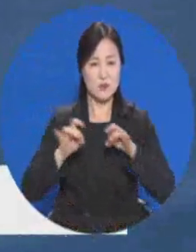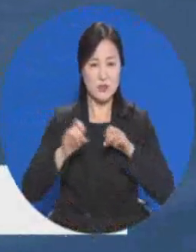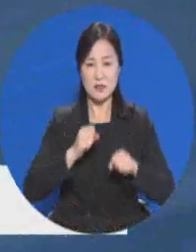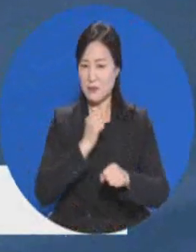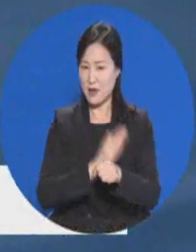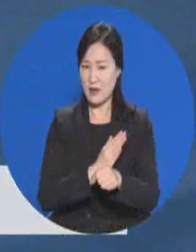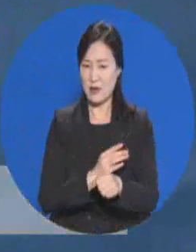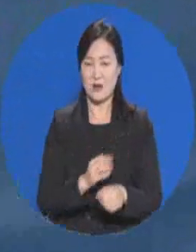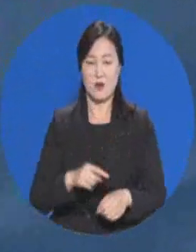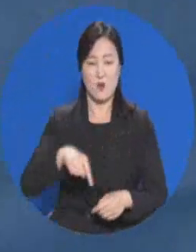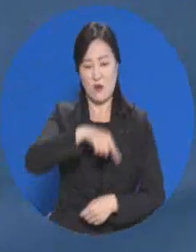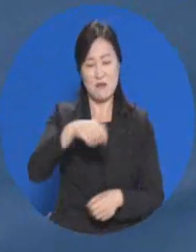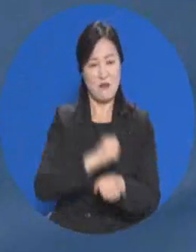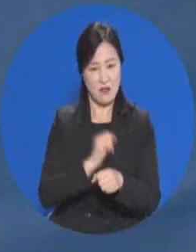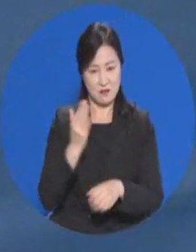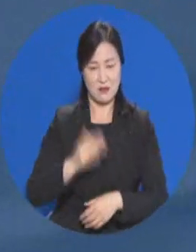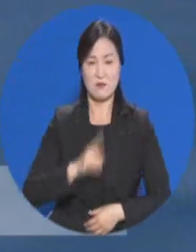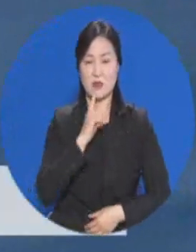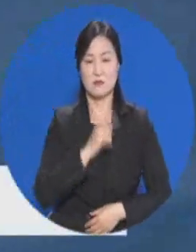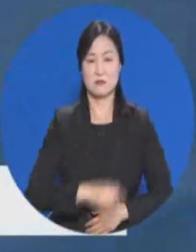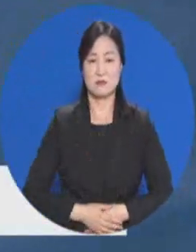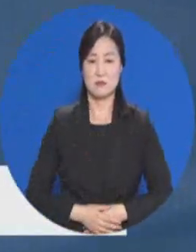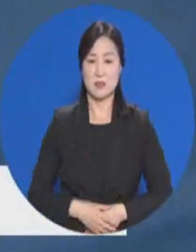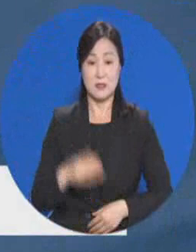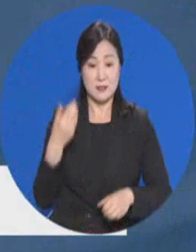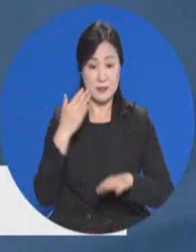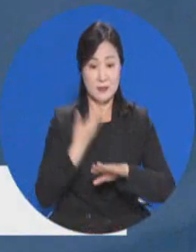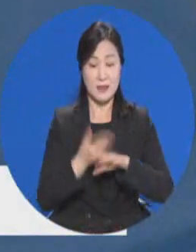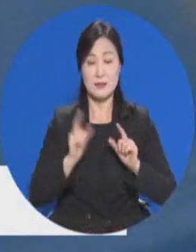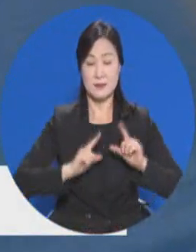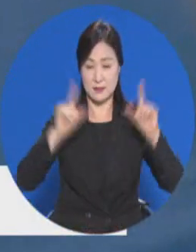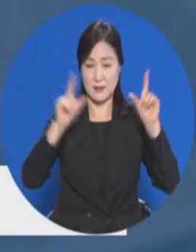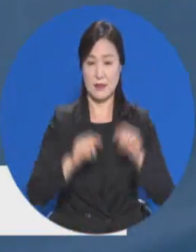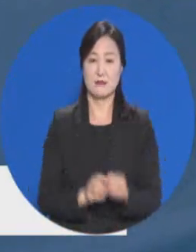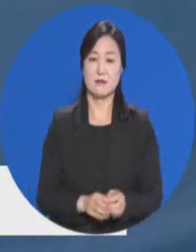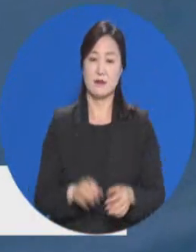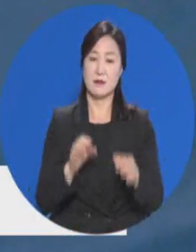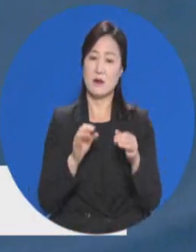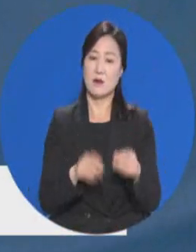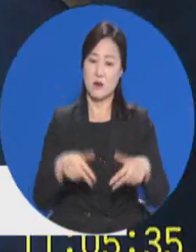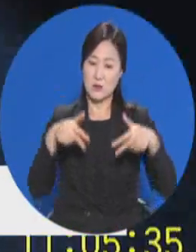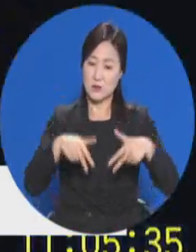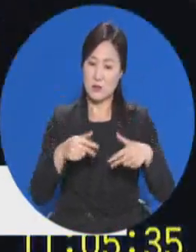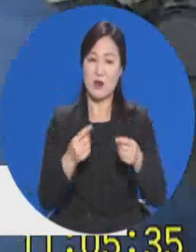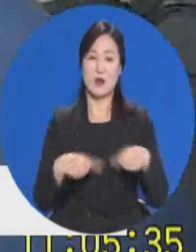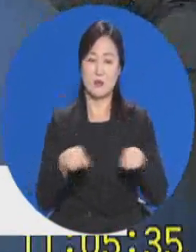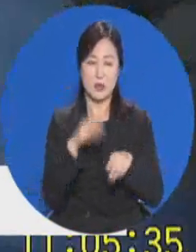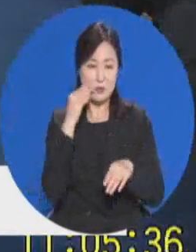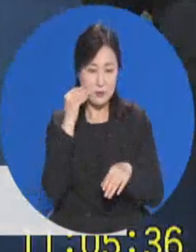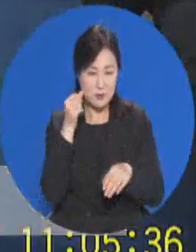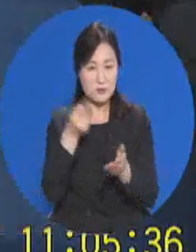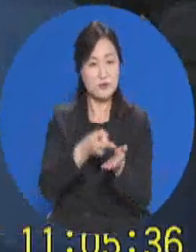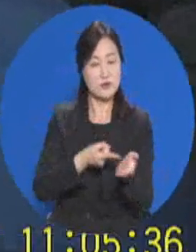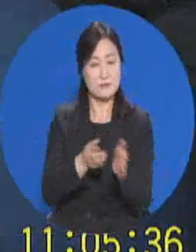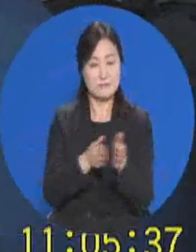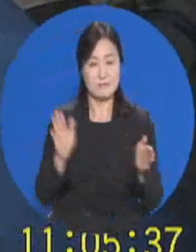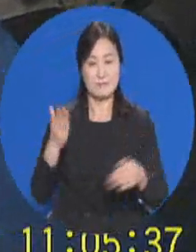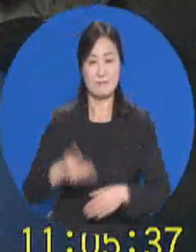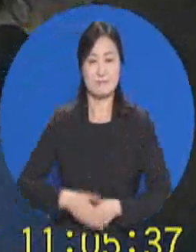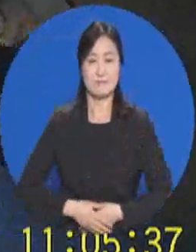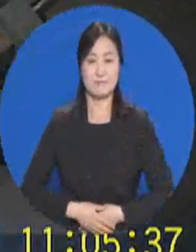또 다른 날 수술실에 다시 선 이 남성. 맞은편 다른 병원 관계자와 능숙하게 수술을 진행합니다.